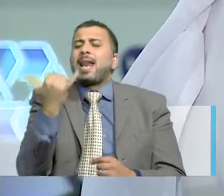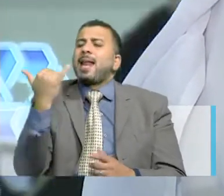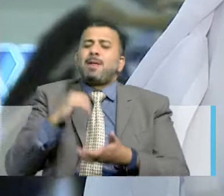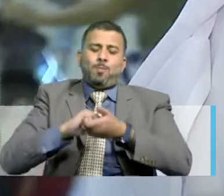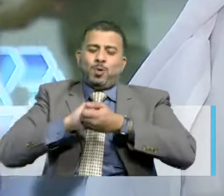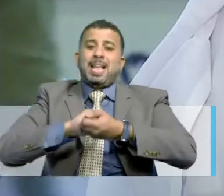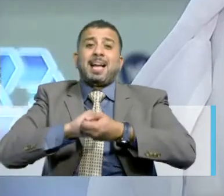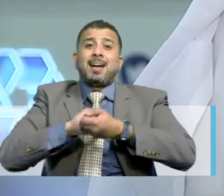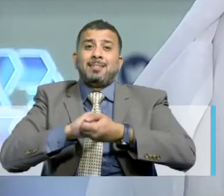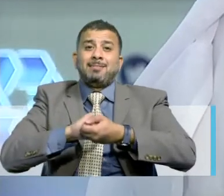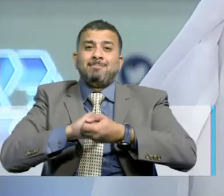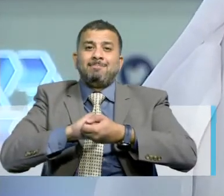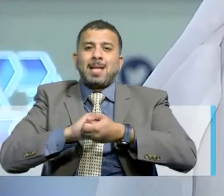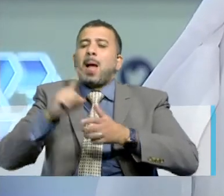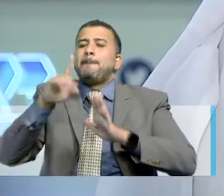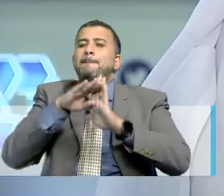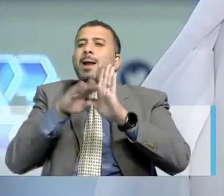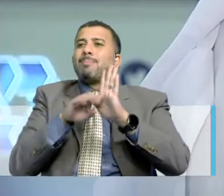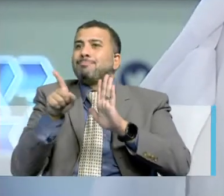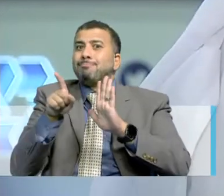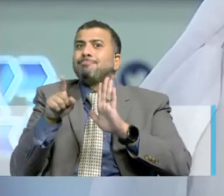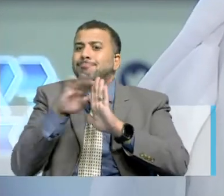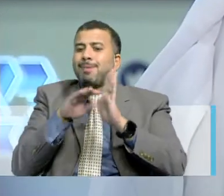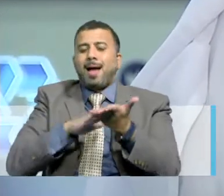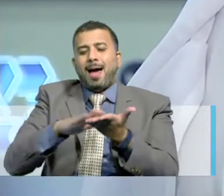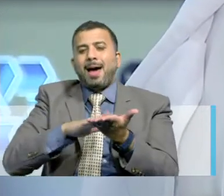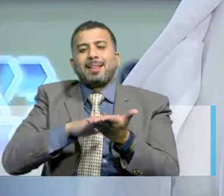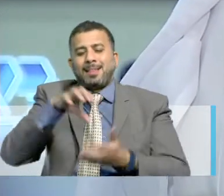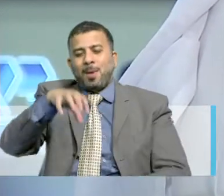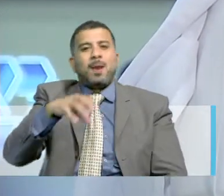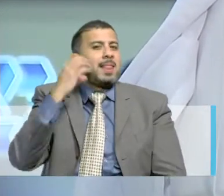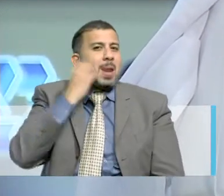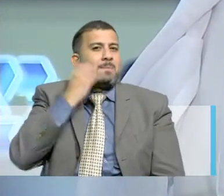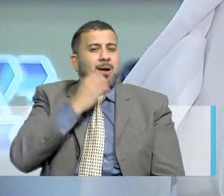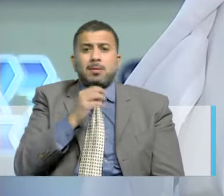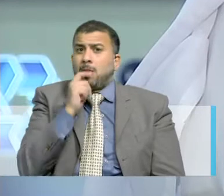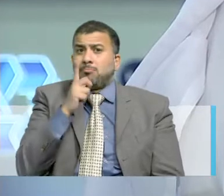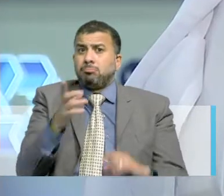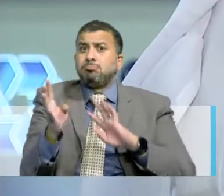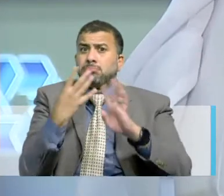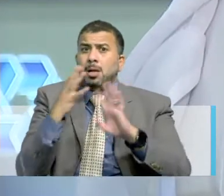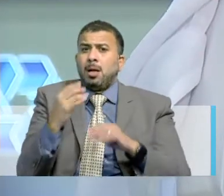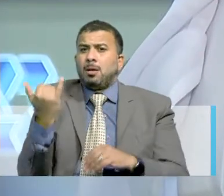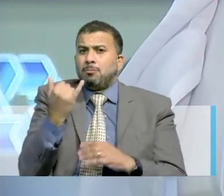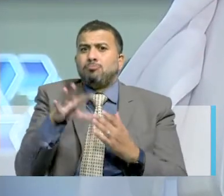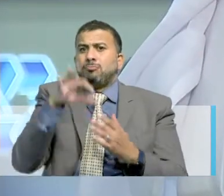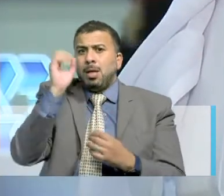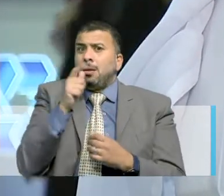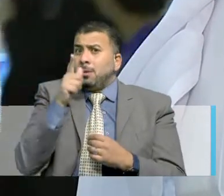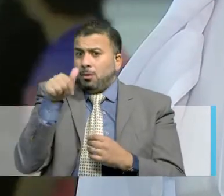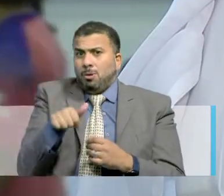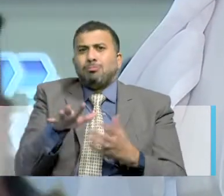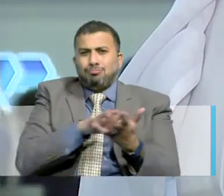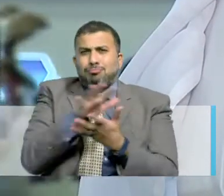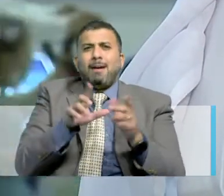من خلال هذه البرامج التي تقام على أرض دولة الإمارات. كما نرى أن المهرجان يواكب الظروف الاستثنائية الذي